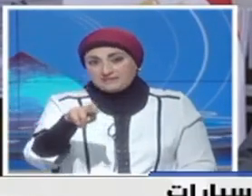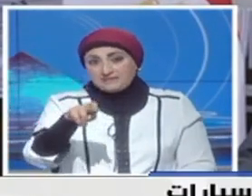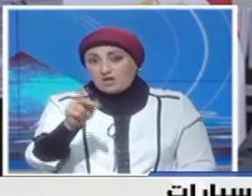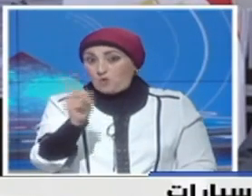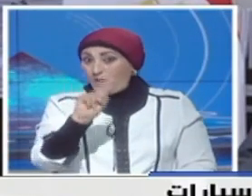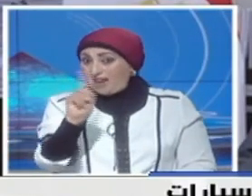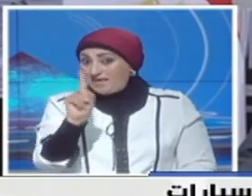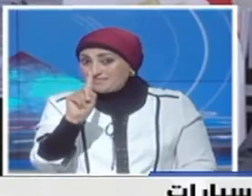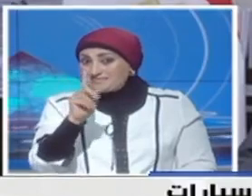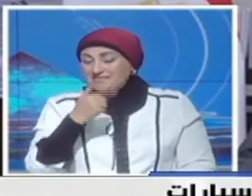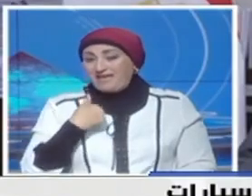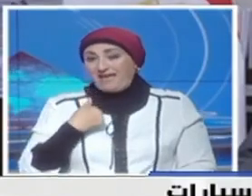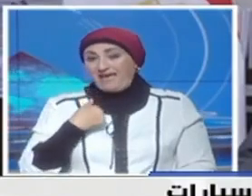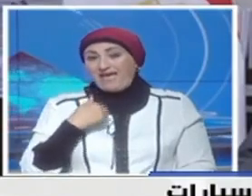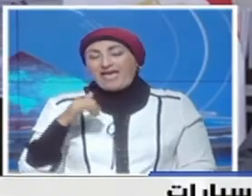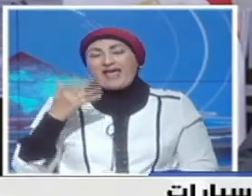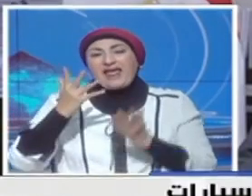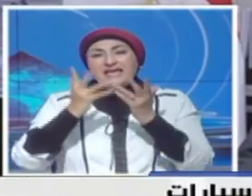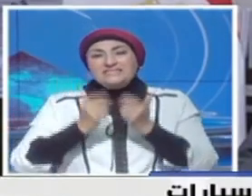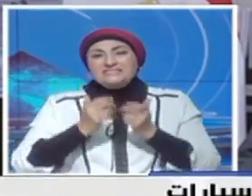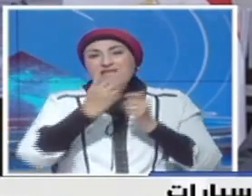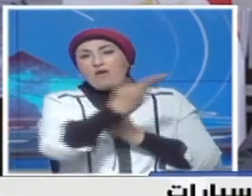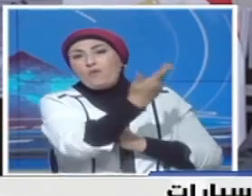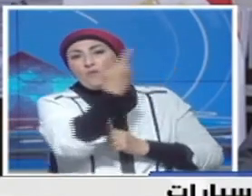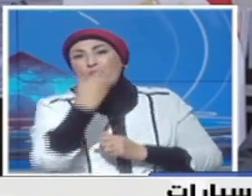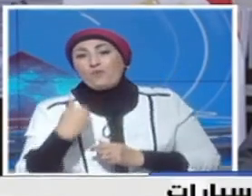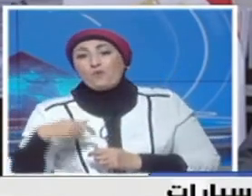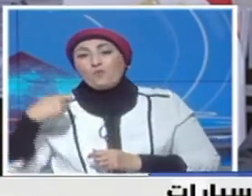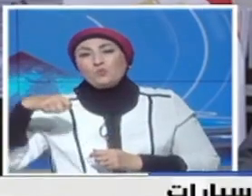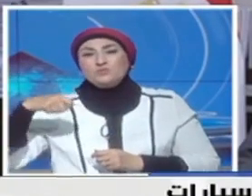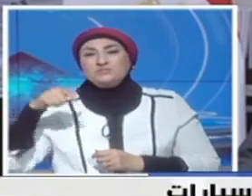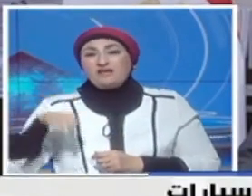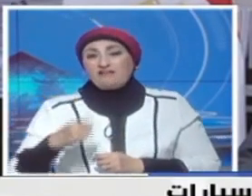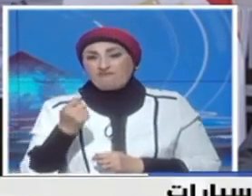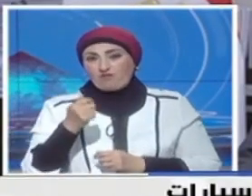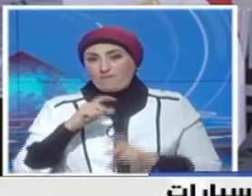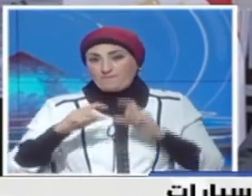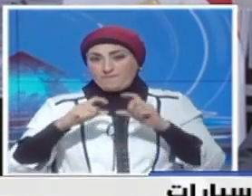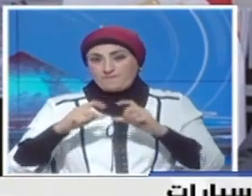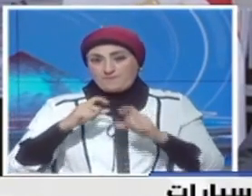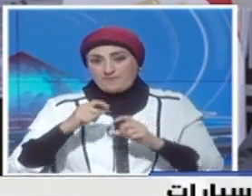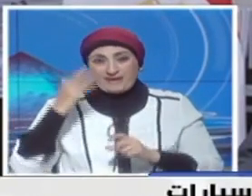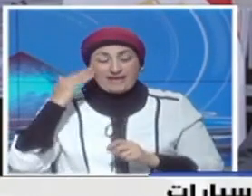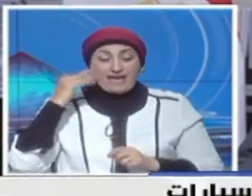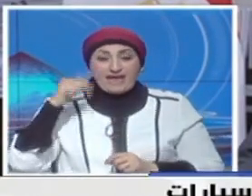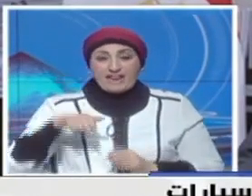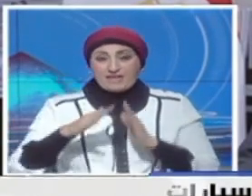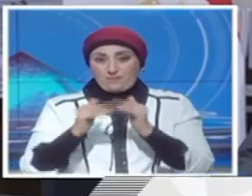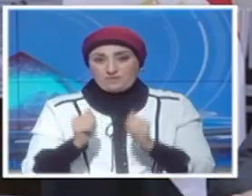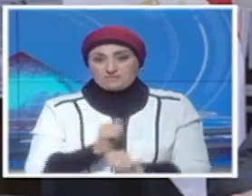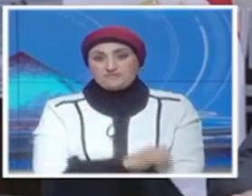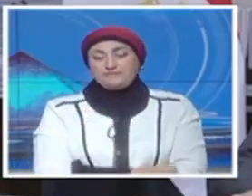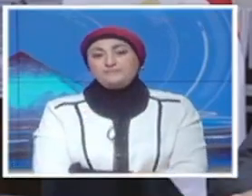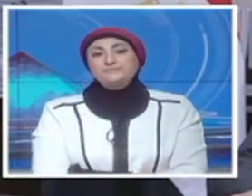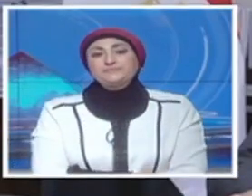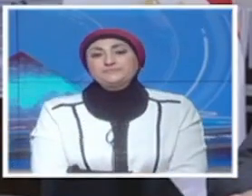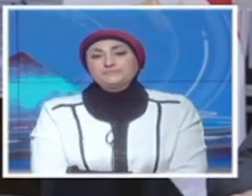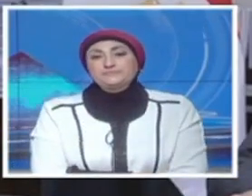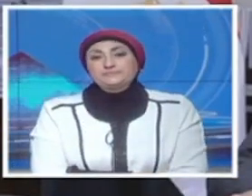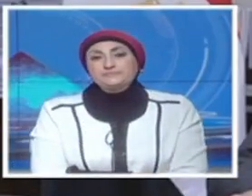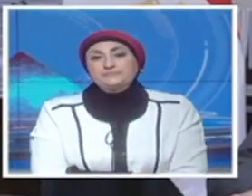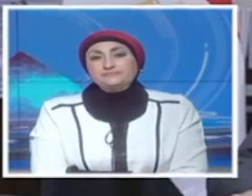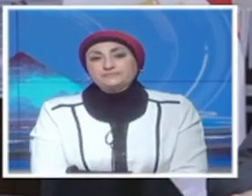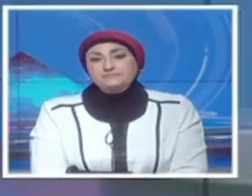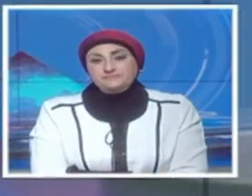الأحد، وليس بتاريخ وصولها لحساب وزارة المالية بالبنك الأهلي المصري.